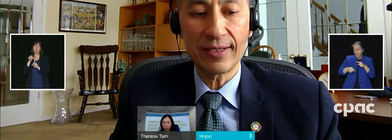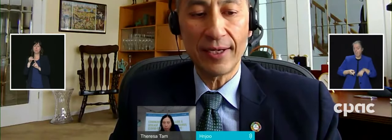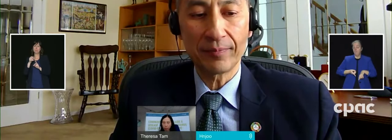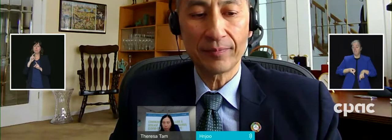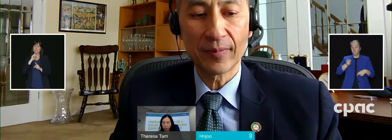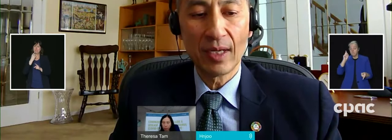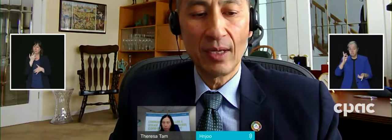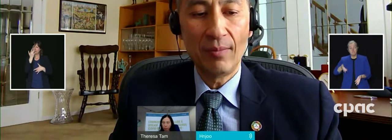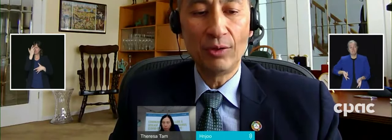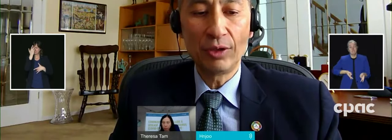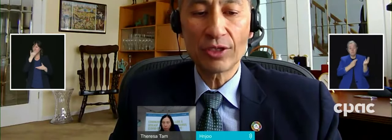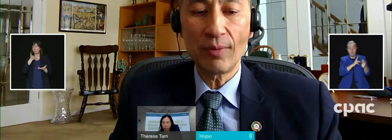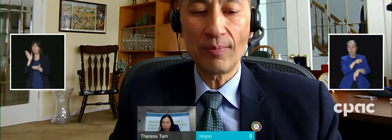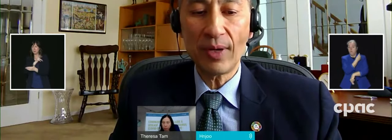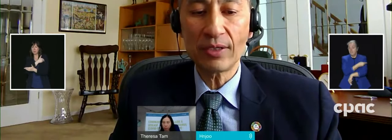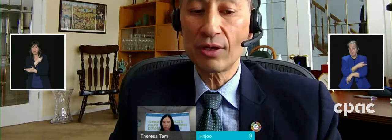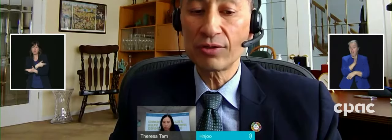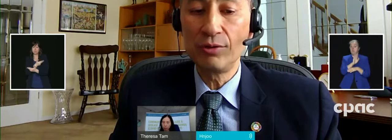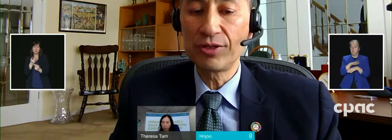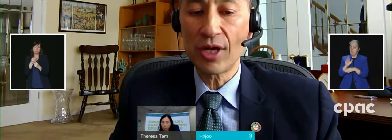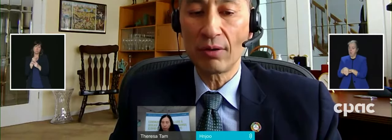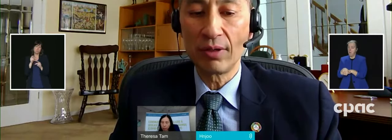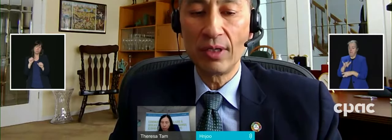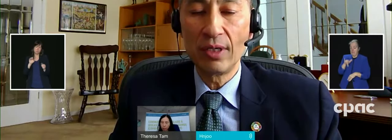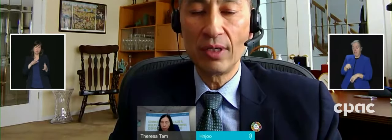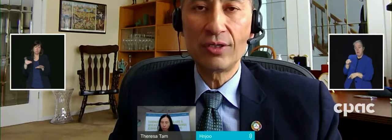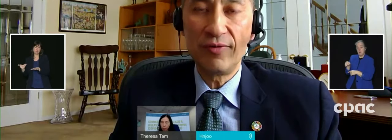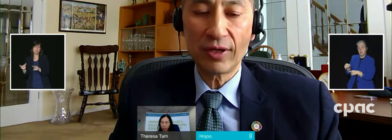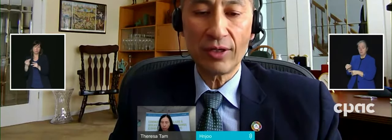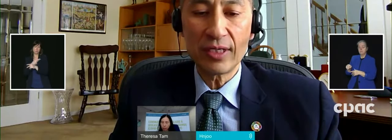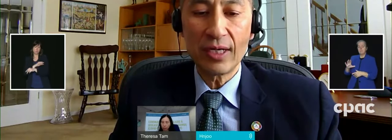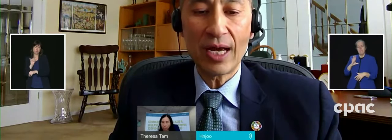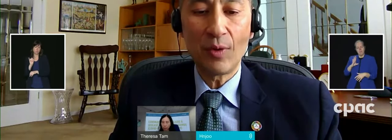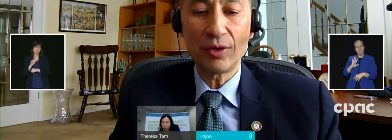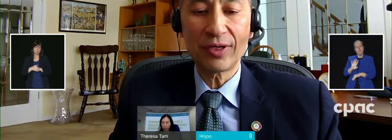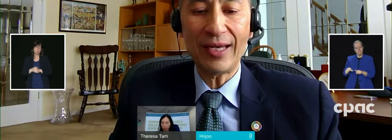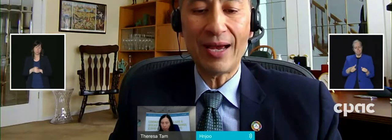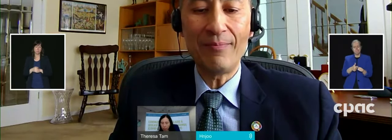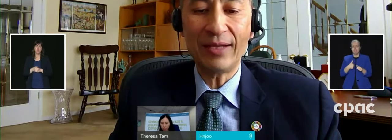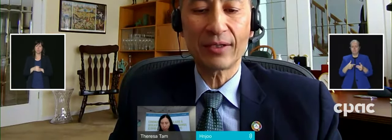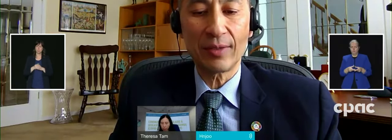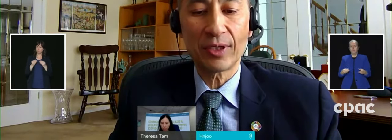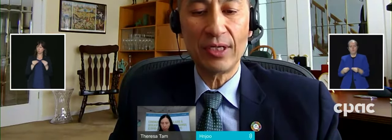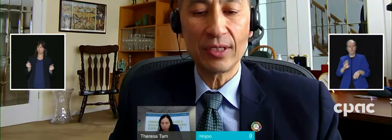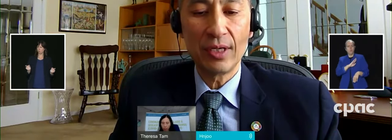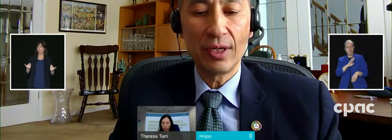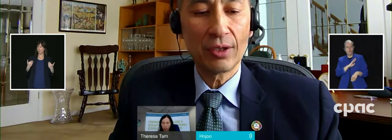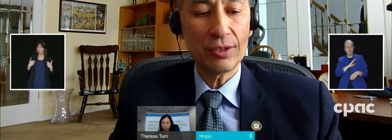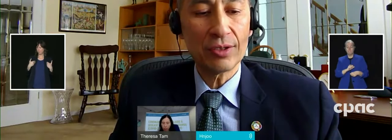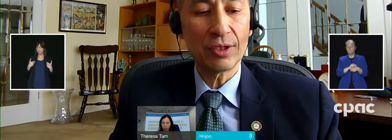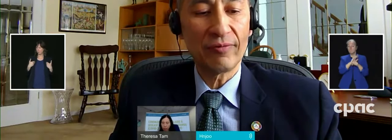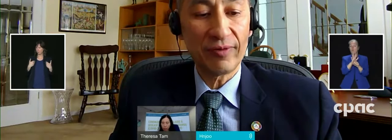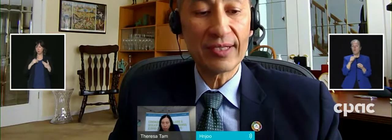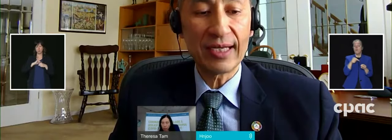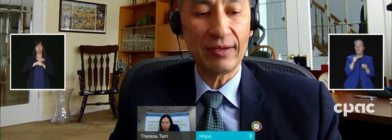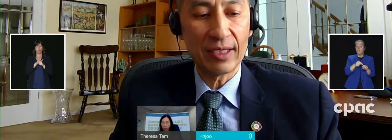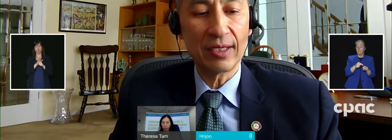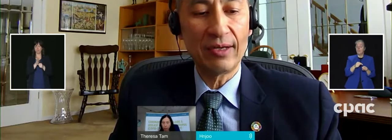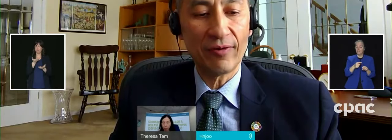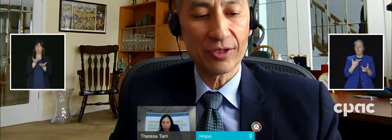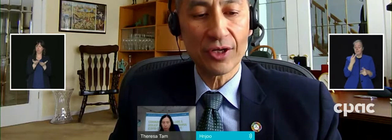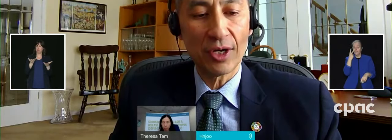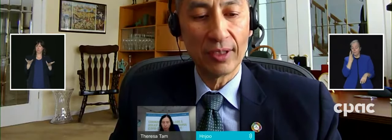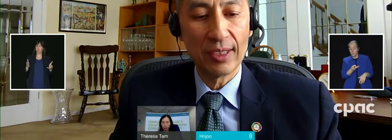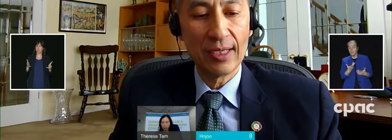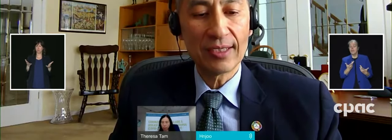de décès. Mais nous ne sommes pas sans solution. Ce virus a montré à maintes reprises que